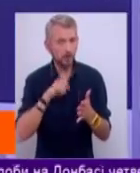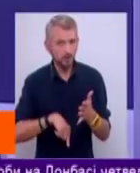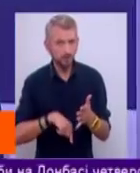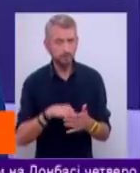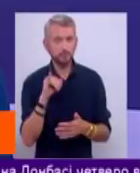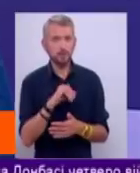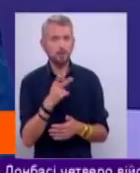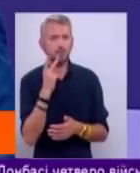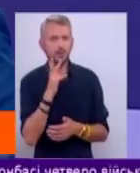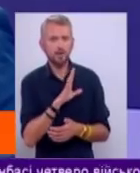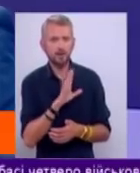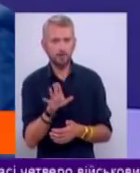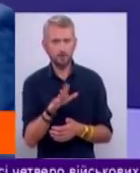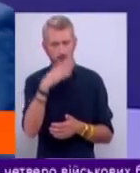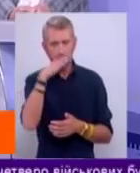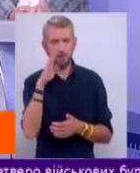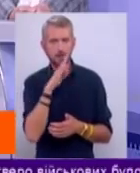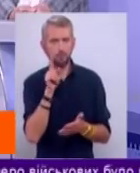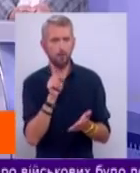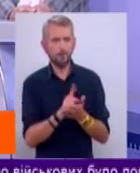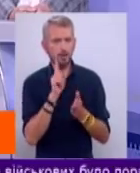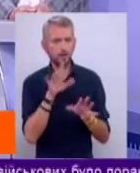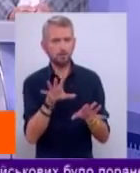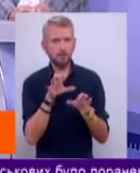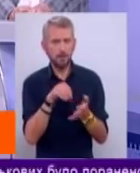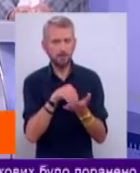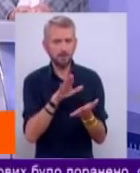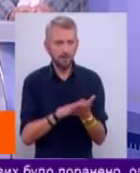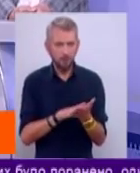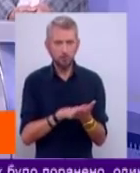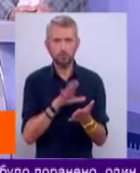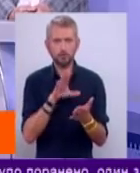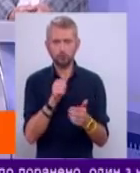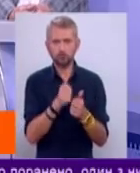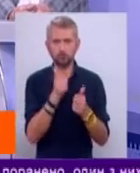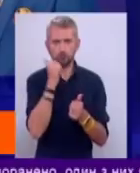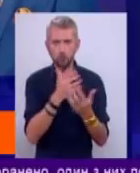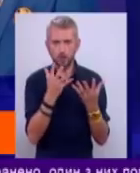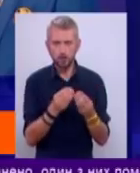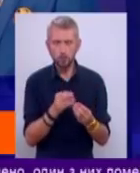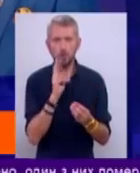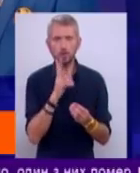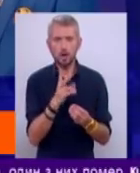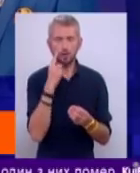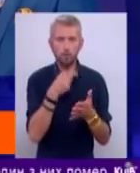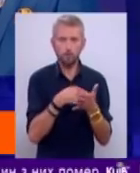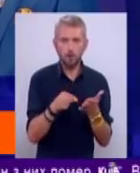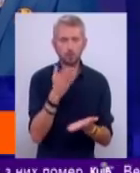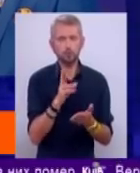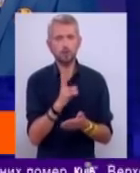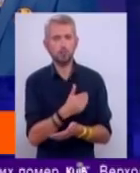і не завжди батьки повинні сприймати записи в щоденнику як зауваження. А можливо, як побажання, пораду,